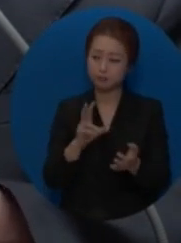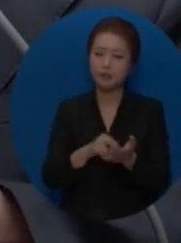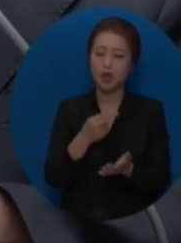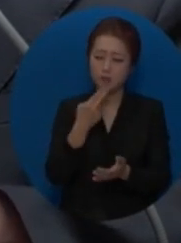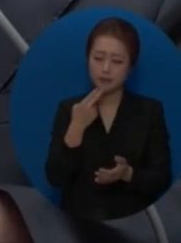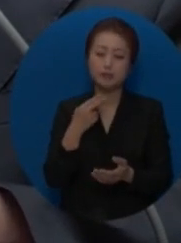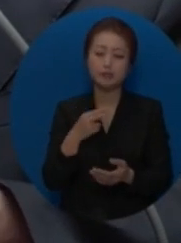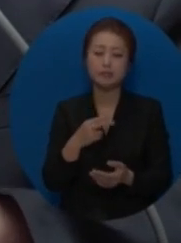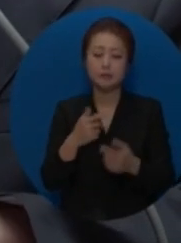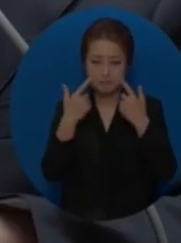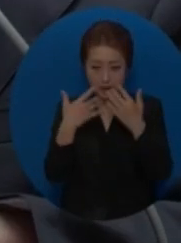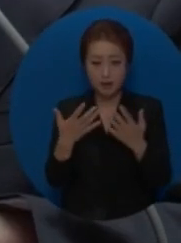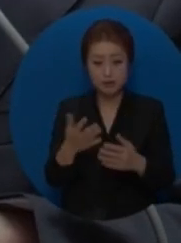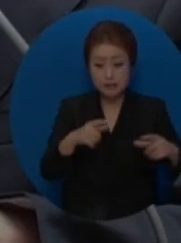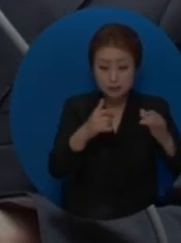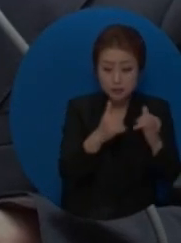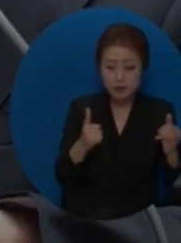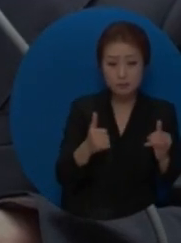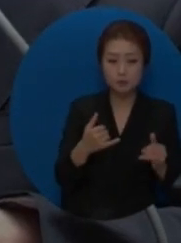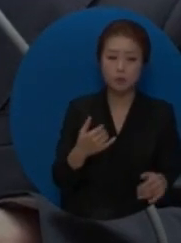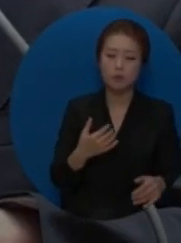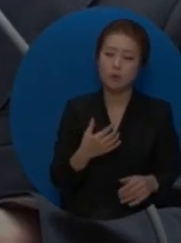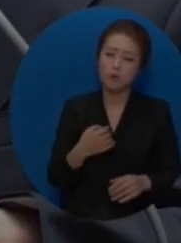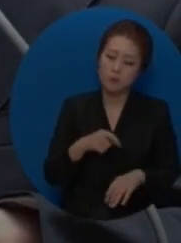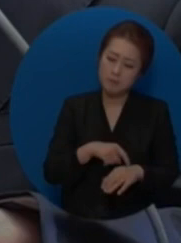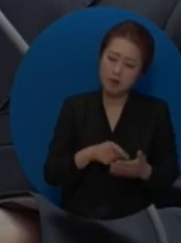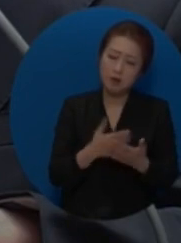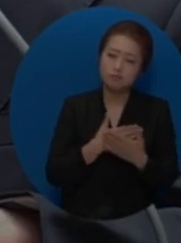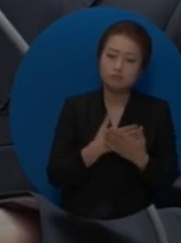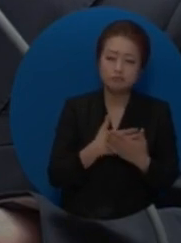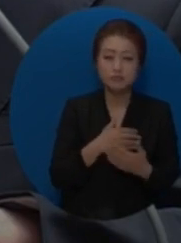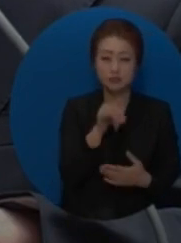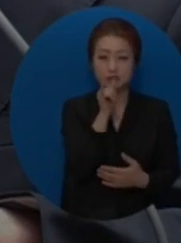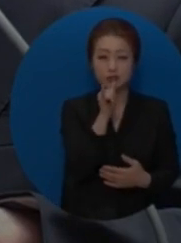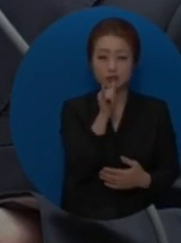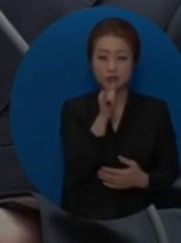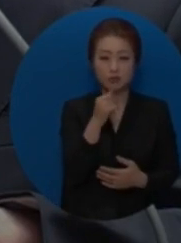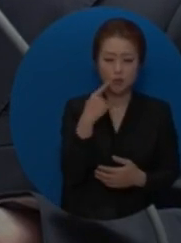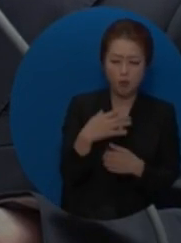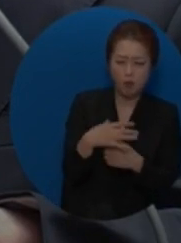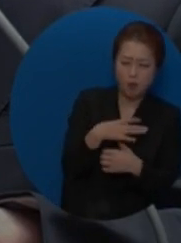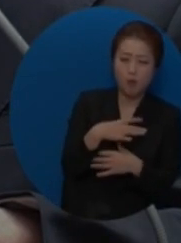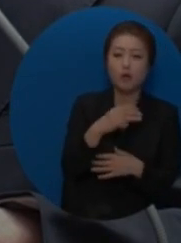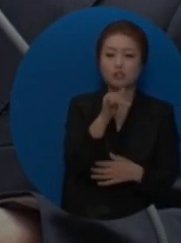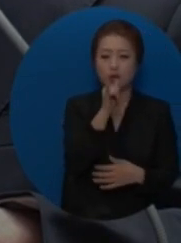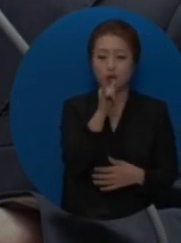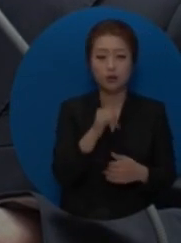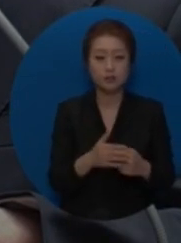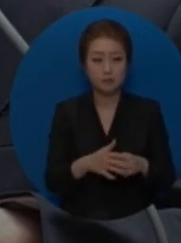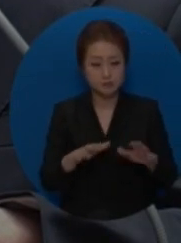삼지 않는데, 지역에서는 이제 주민들께서 심리적으로 굉장한 그러한 그 공포심을 가지고 계셔서